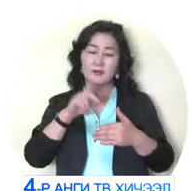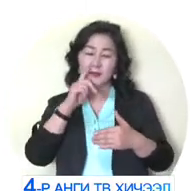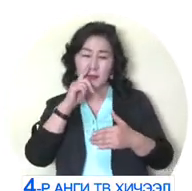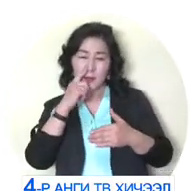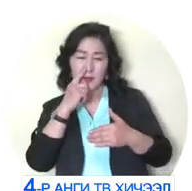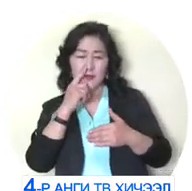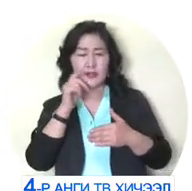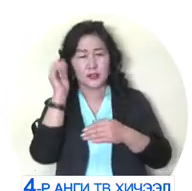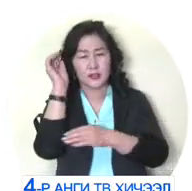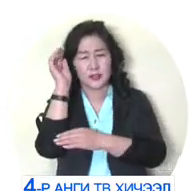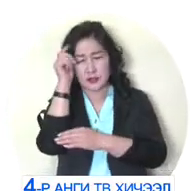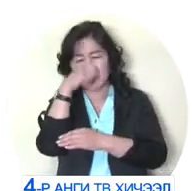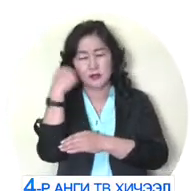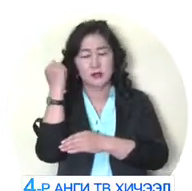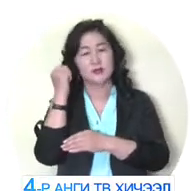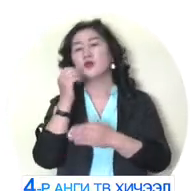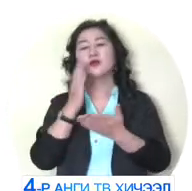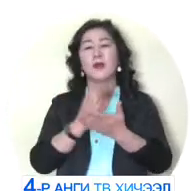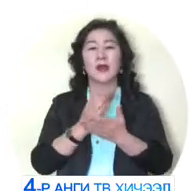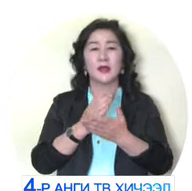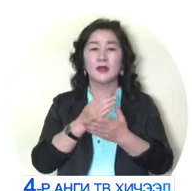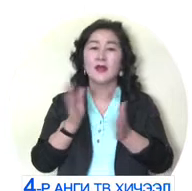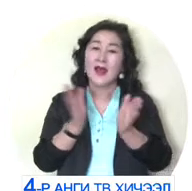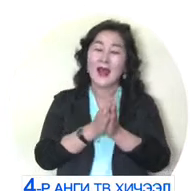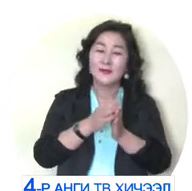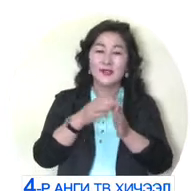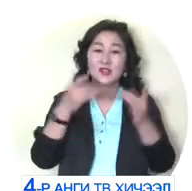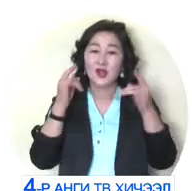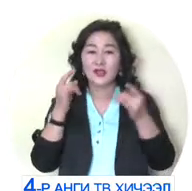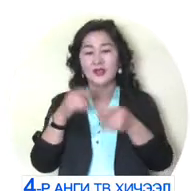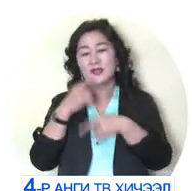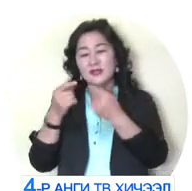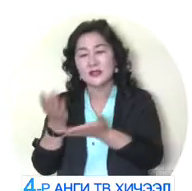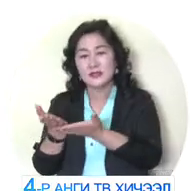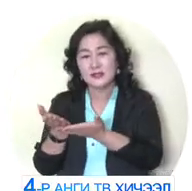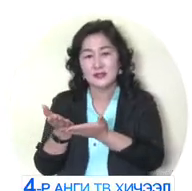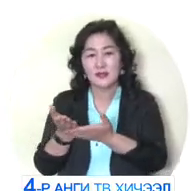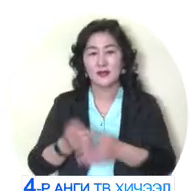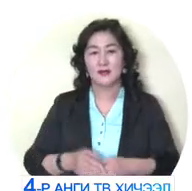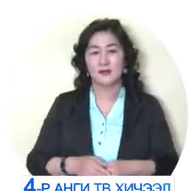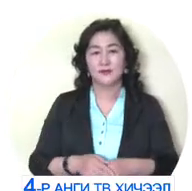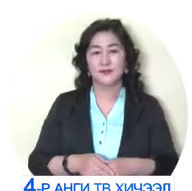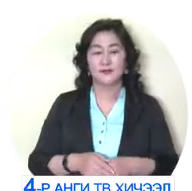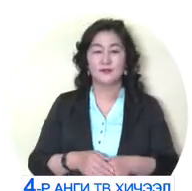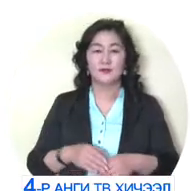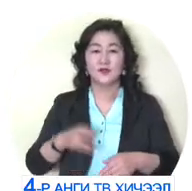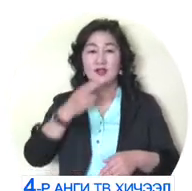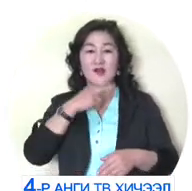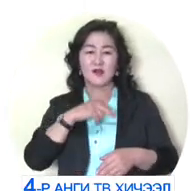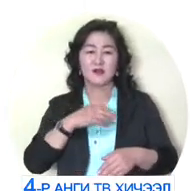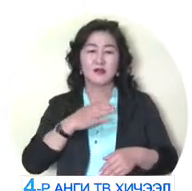уйтгарлан сууж байхыг хараад хамт тоглоё гэсэнд тэр охин миний хүл